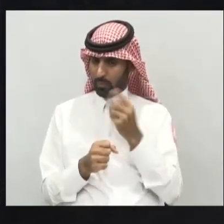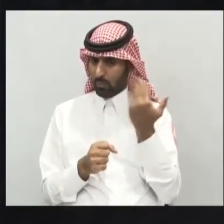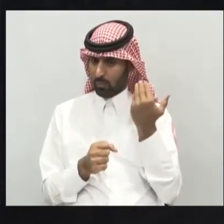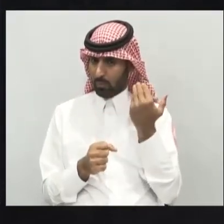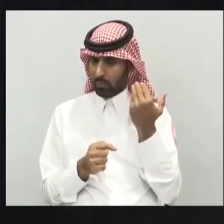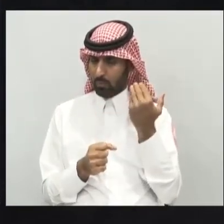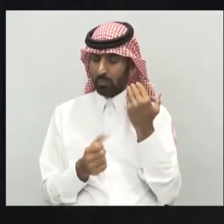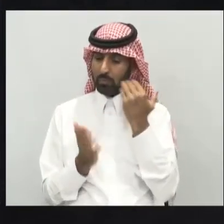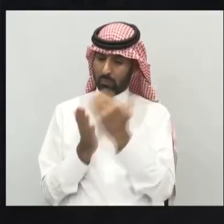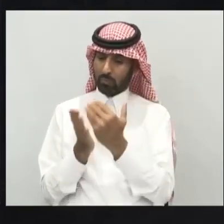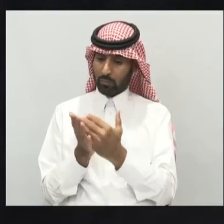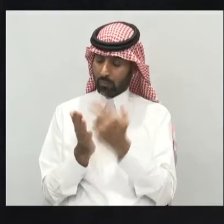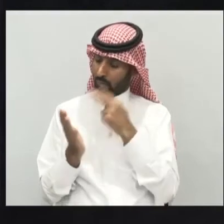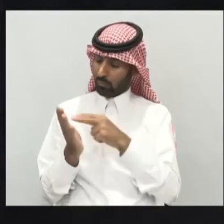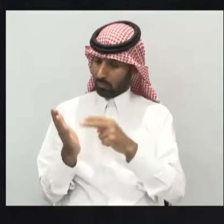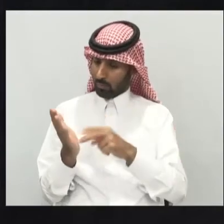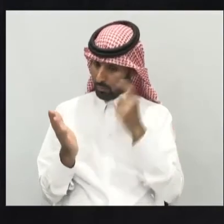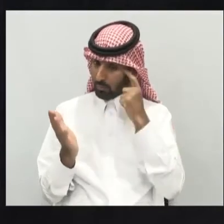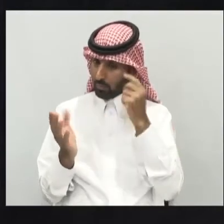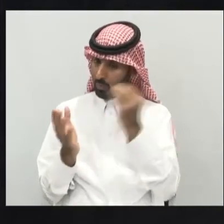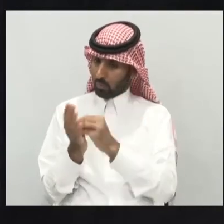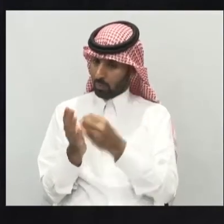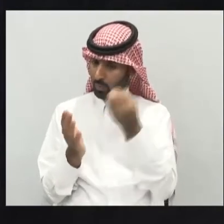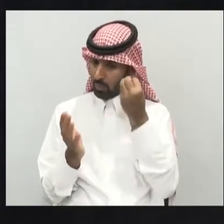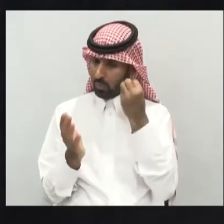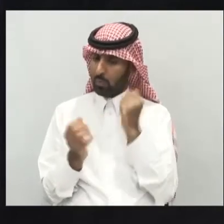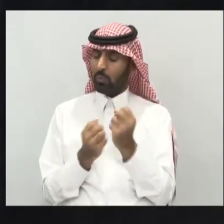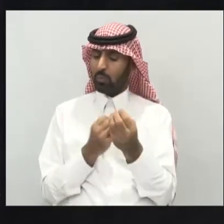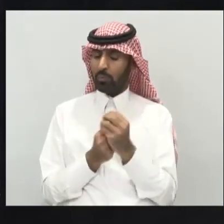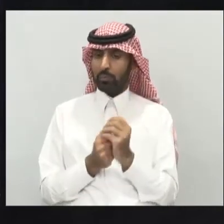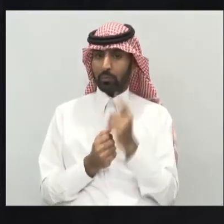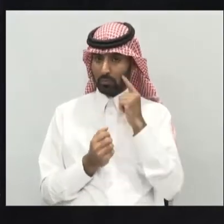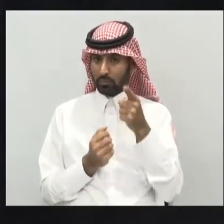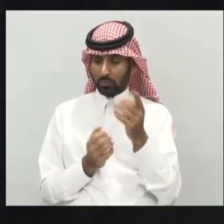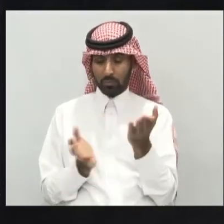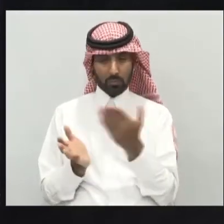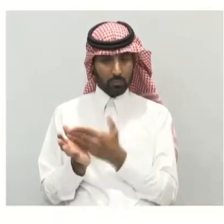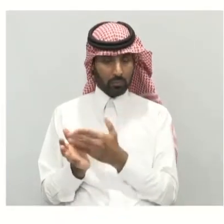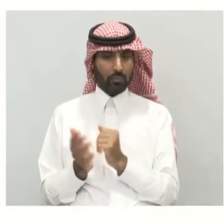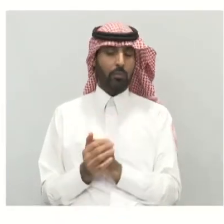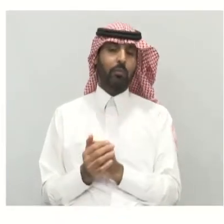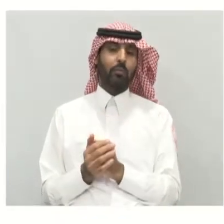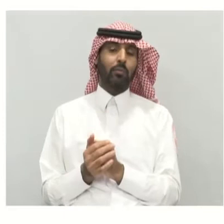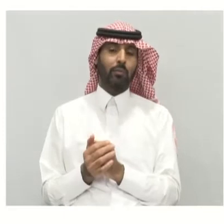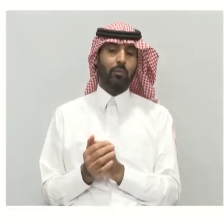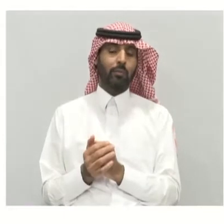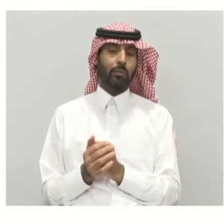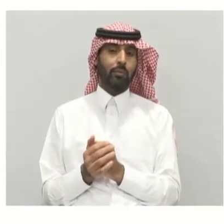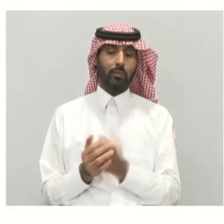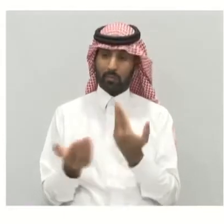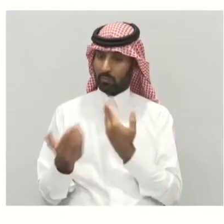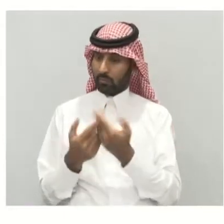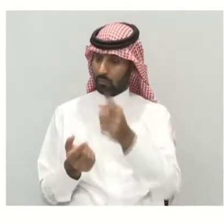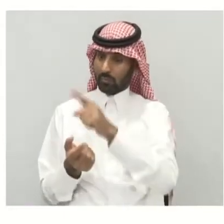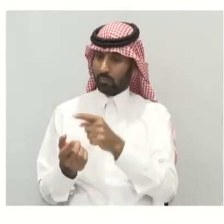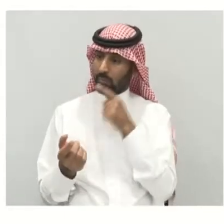We provide for the reader. When they read it, there is a lot of information they can gain. صح? This is another reason. To ask the